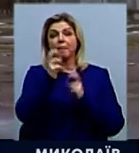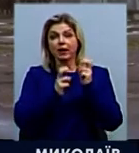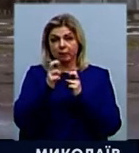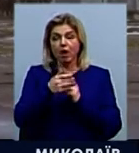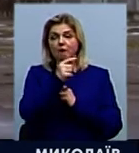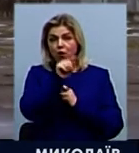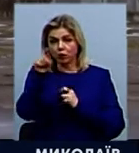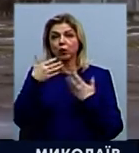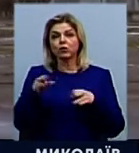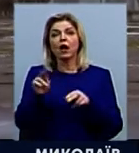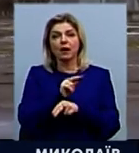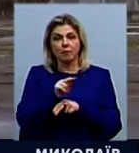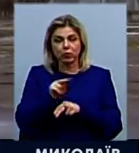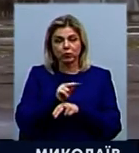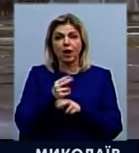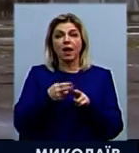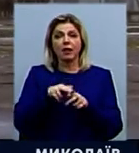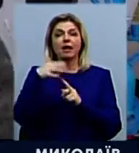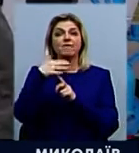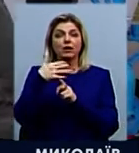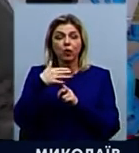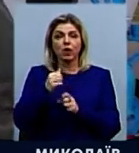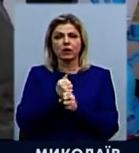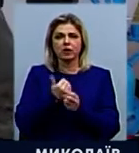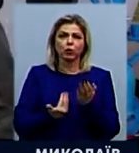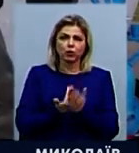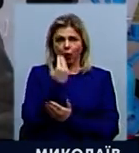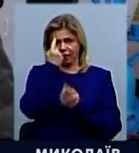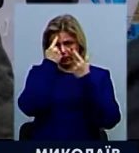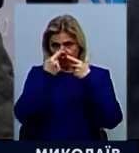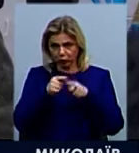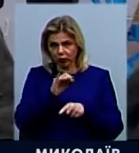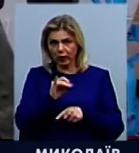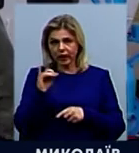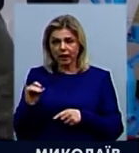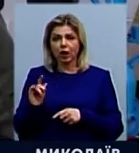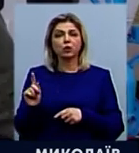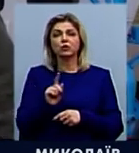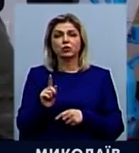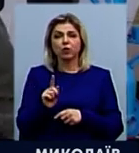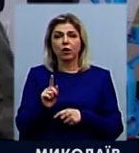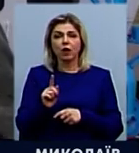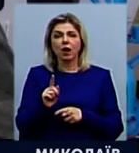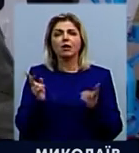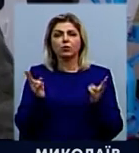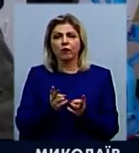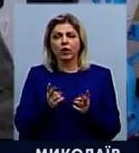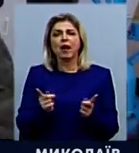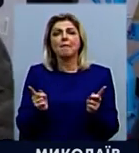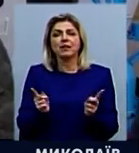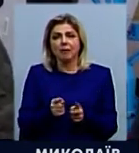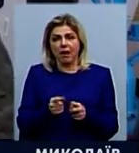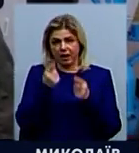вже ремонтуються. Цей вертоліт виготовлений за новітніми технологіями, що потребує